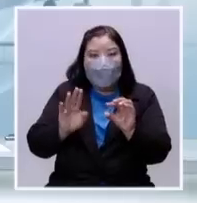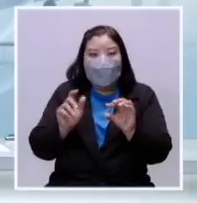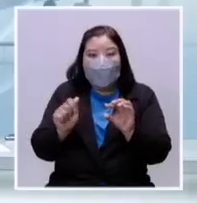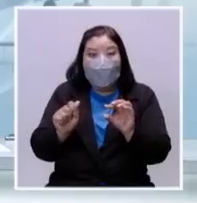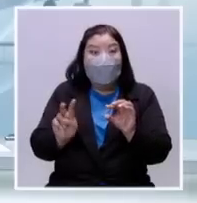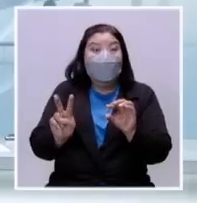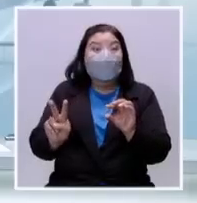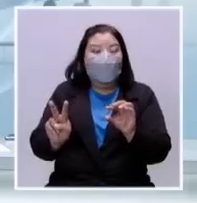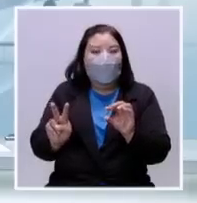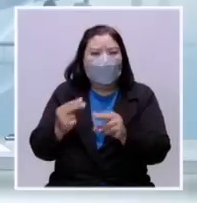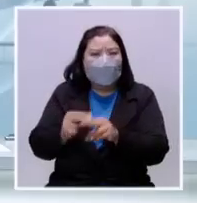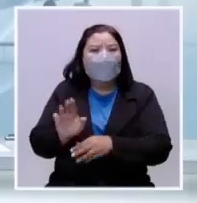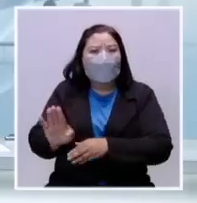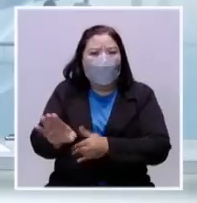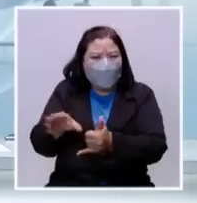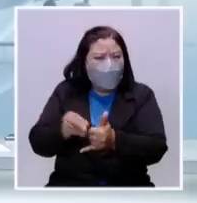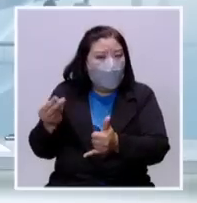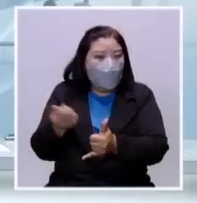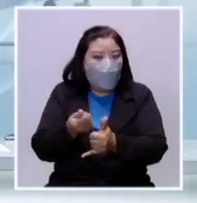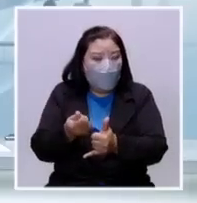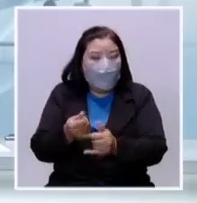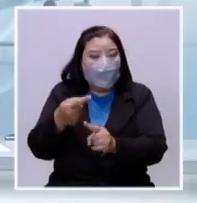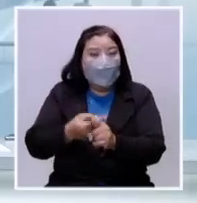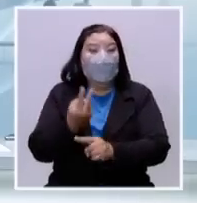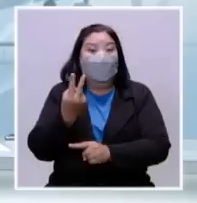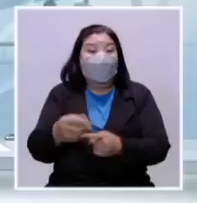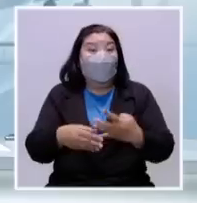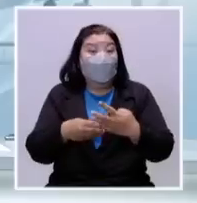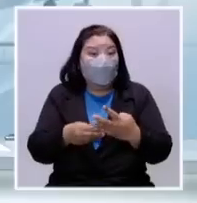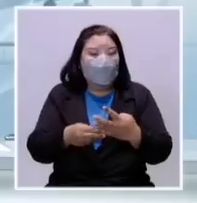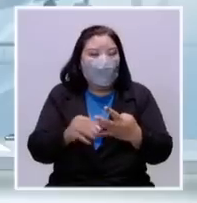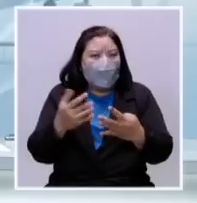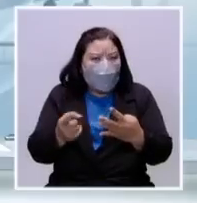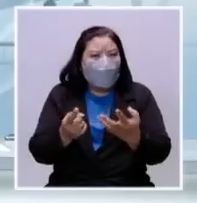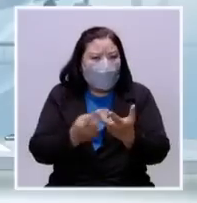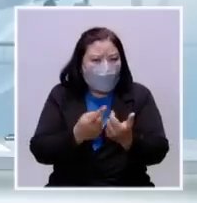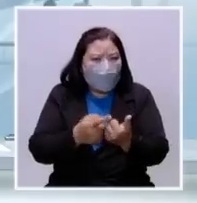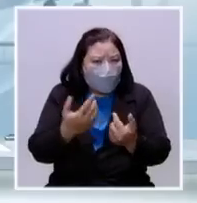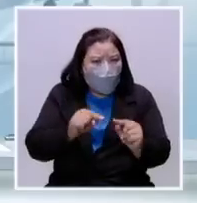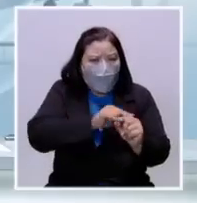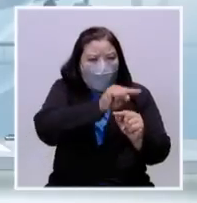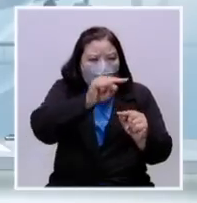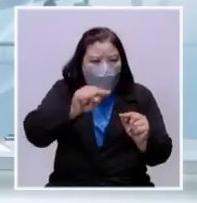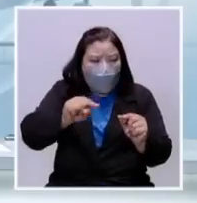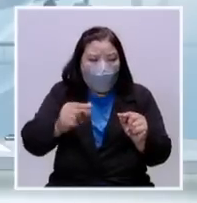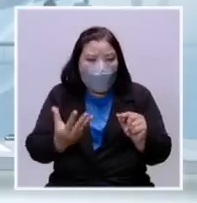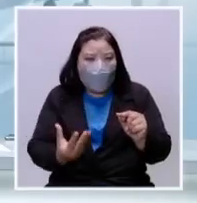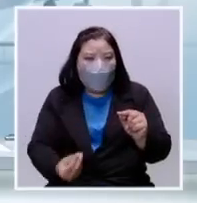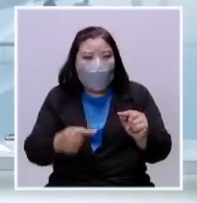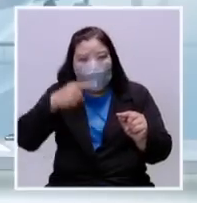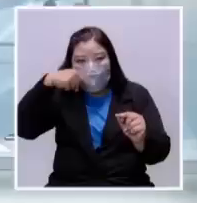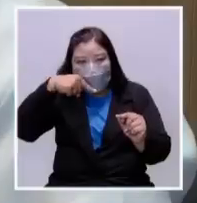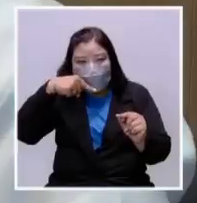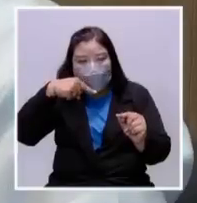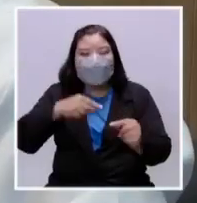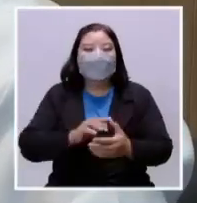นะครับก็มีการคาดการณ์นะครับว่าในช่วงปลายเดือนกุมภาพันธ์นี้ยอดจะลดลงเมื่อเทียบเคียงกับสถานการณ์การระบาดในต่างประเทศครับ